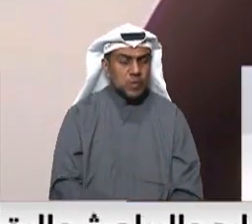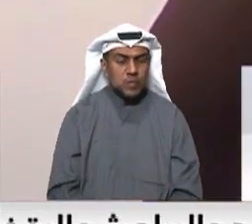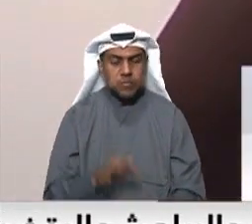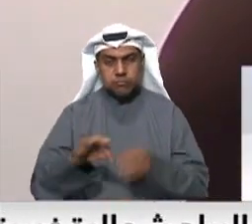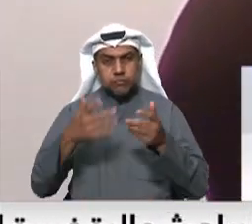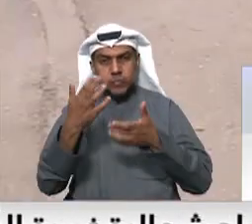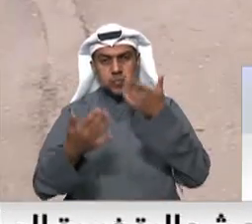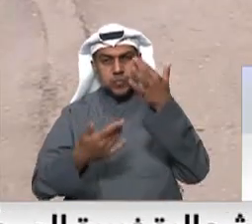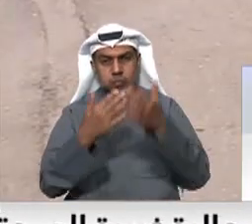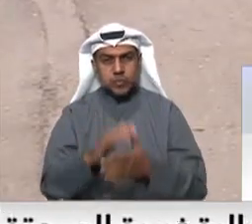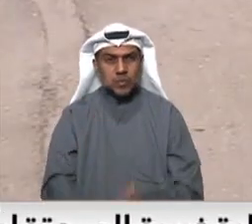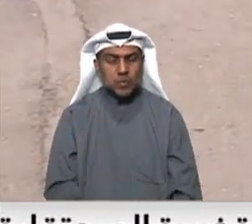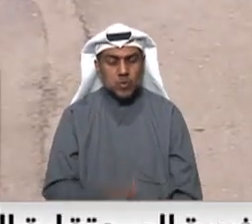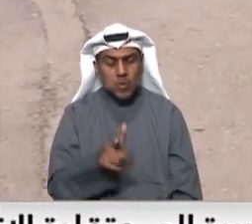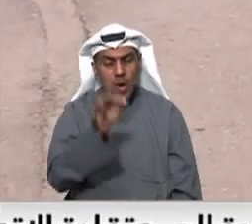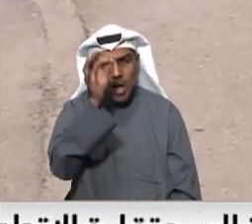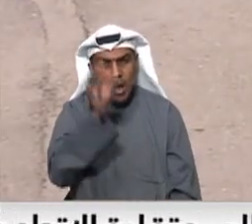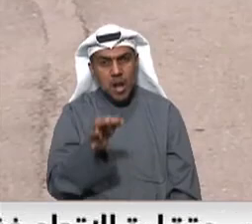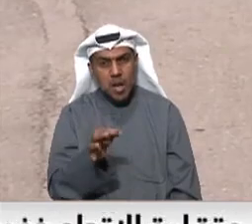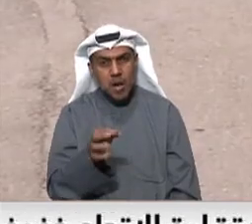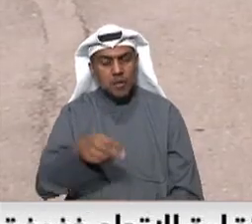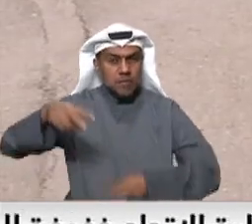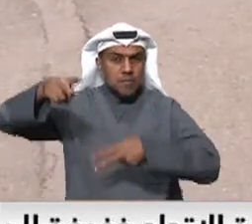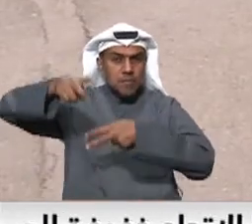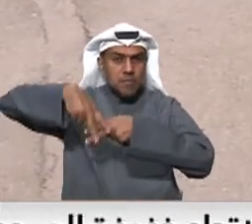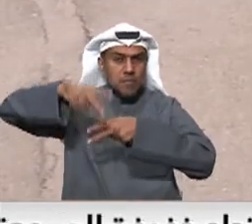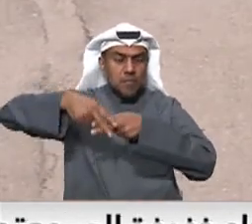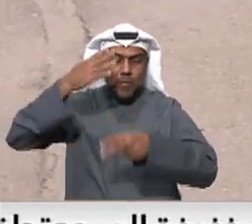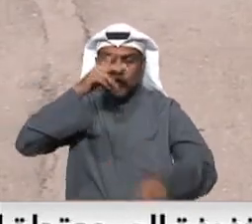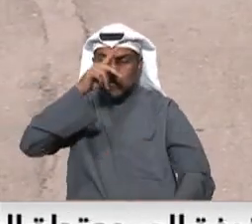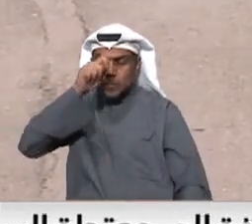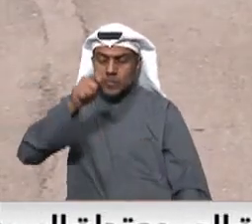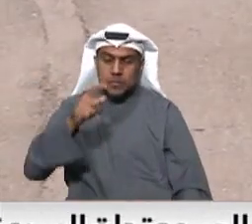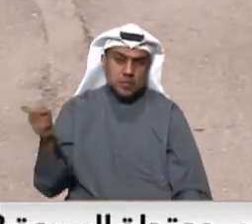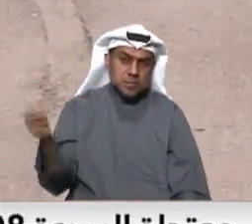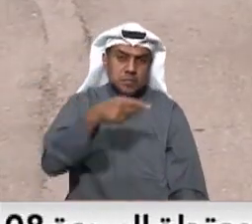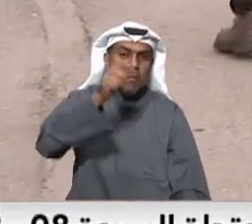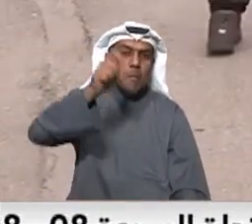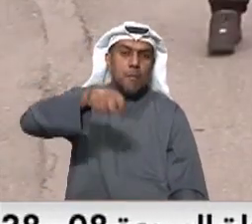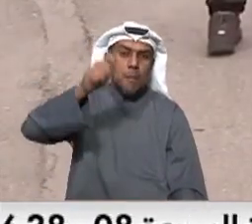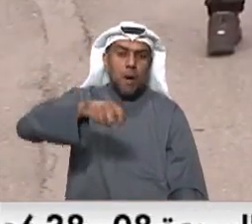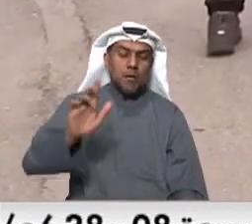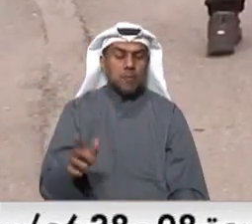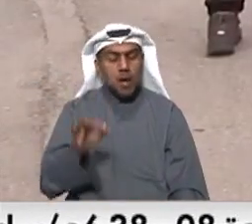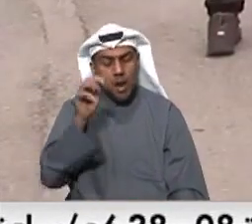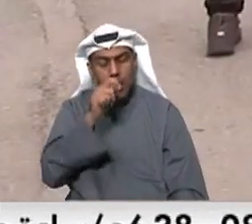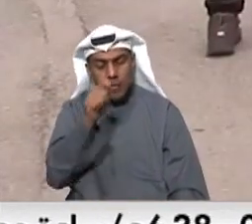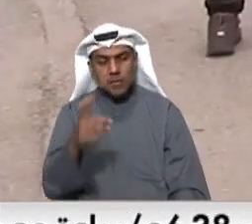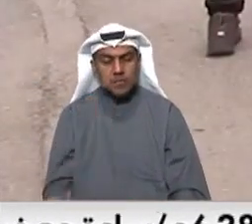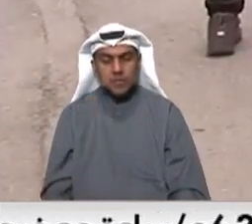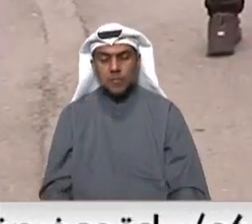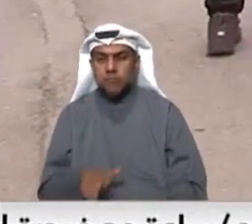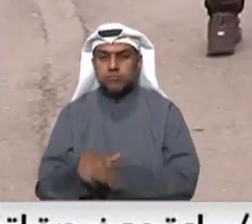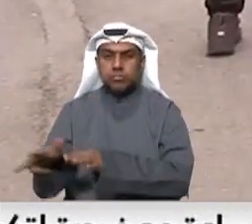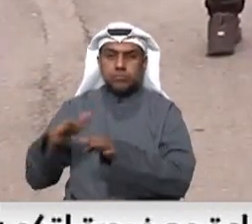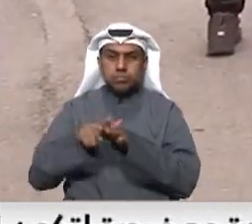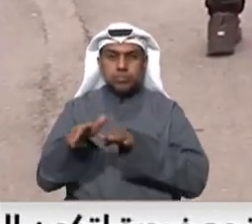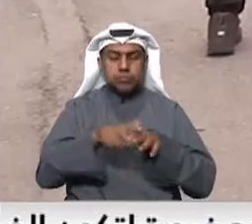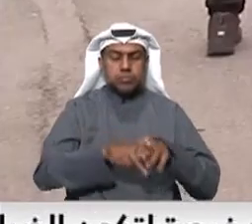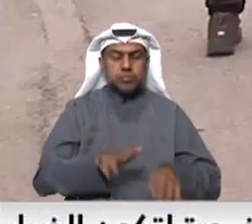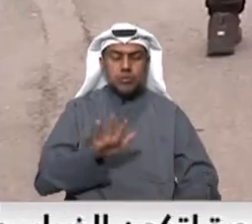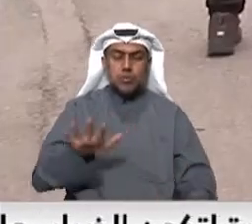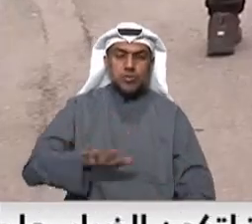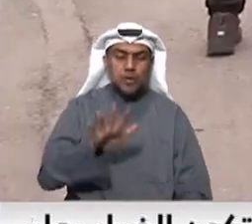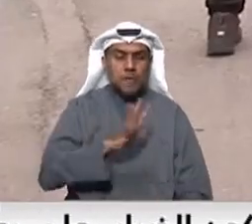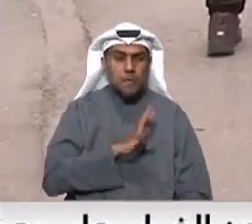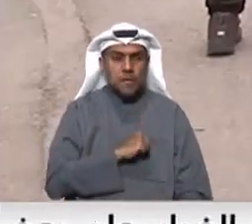والمطالبة بمحاكمة الاحتلال الإسرائيلي على جرائم الإبادة الجماعية التي يرتكبها بحق الشعب الفلسطيني